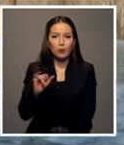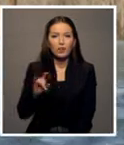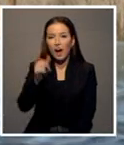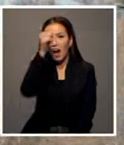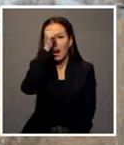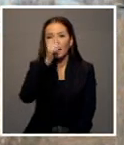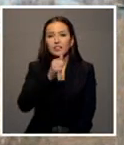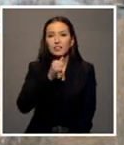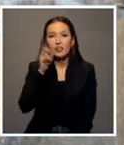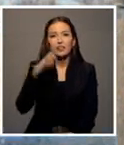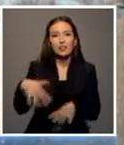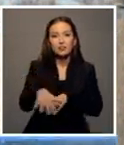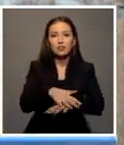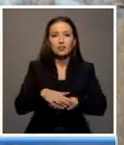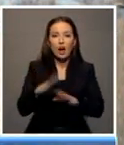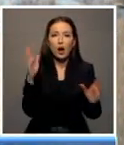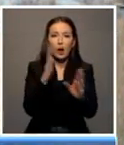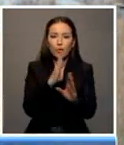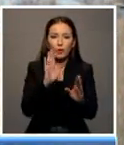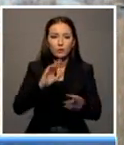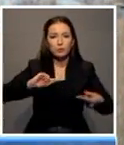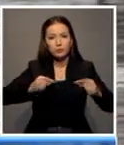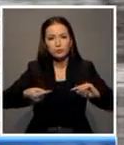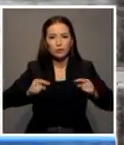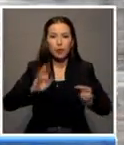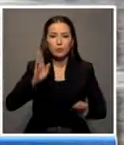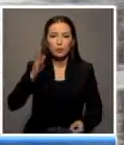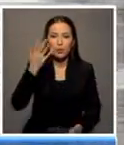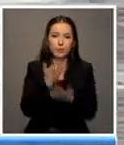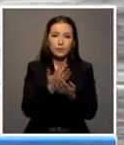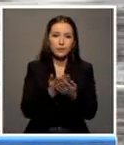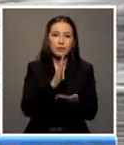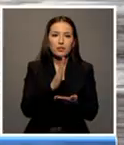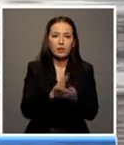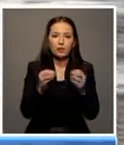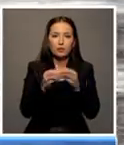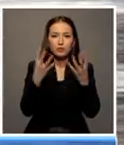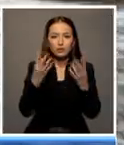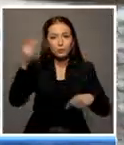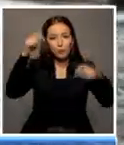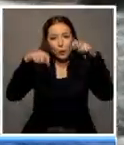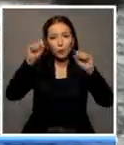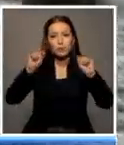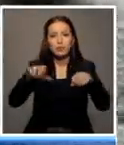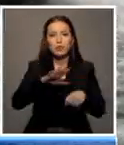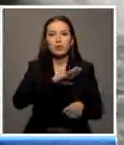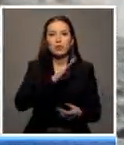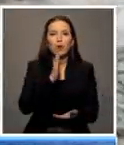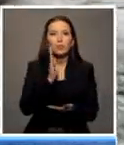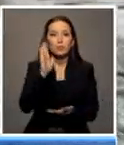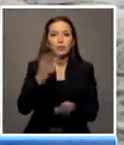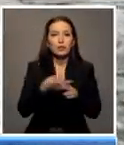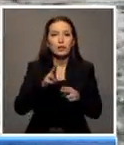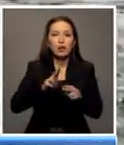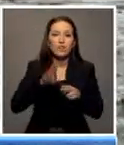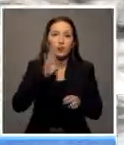Сәуір айында елімізде ауа райы құбылмалы болады деп болжанып отыр. Айдың алғашқы 10 күндігі жауын шашынды болуы мүмкін. Салдарынан кей өңірлерді су